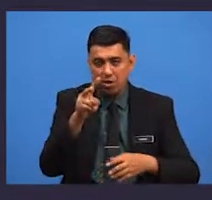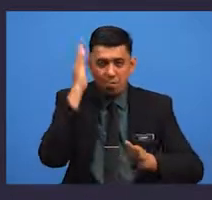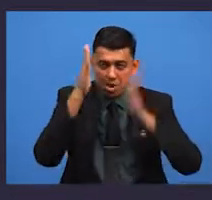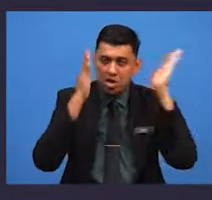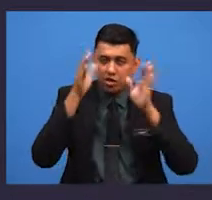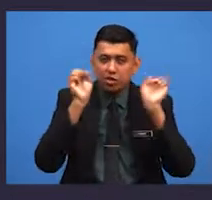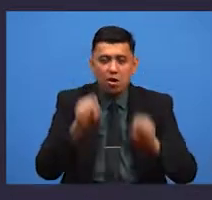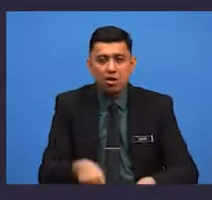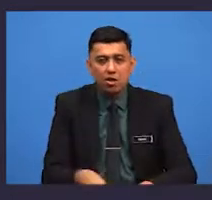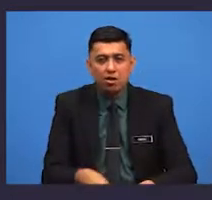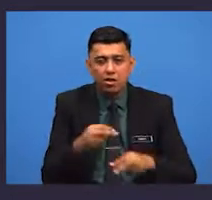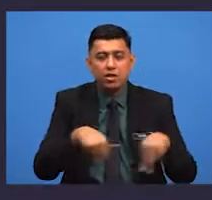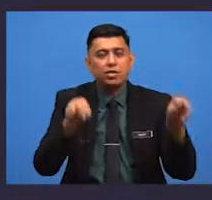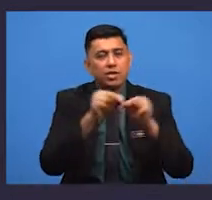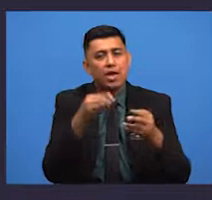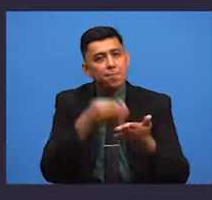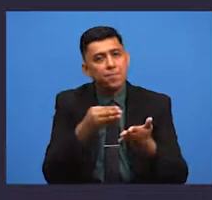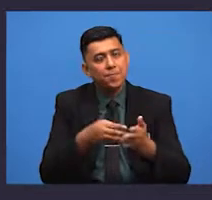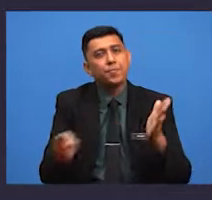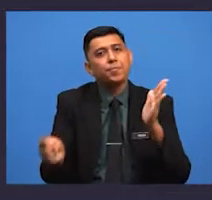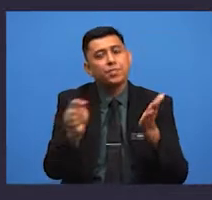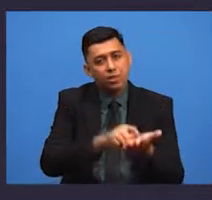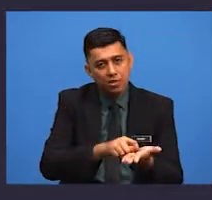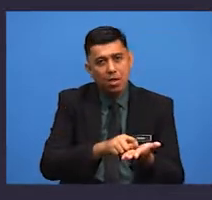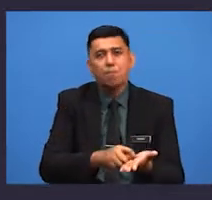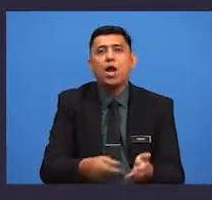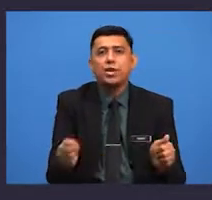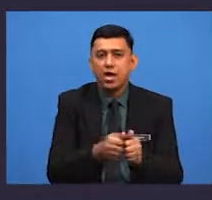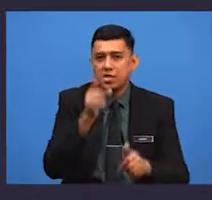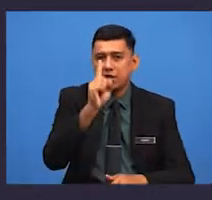boleh dan nilai pembilang ditambah dengan 1.